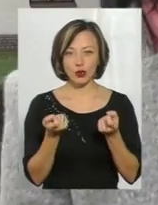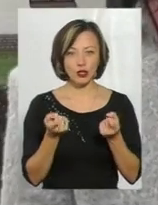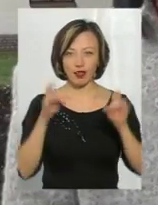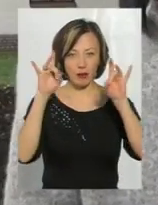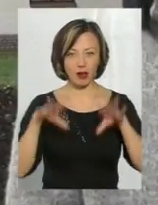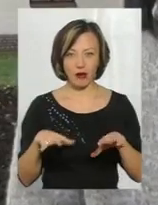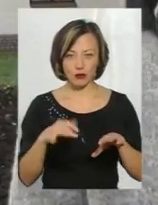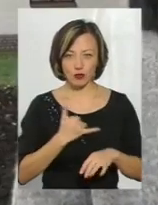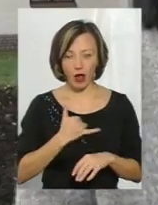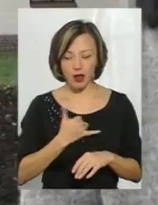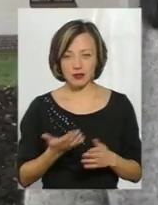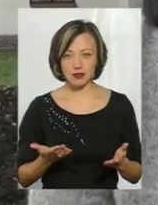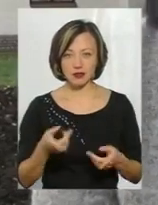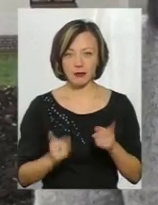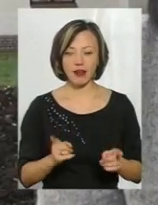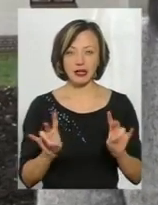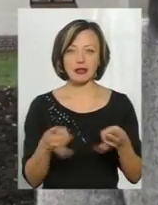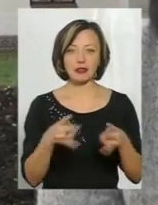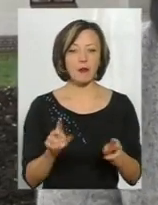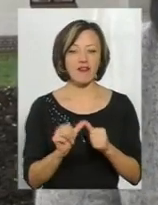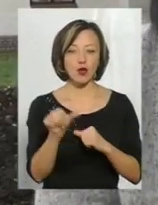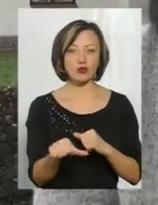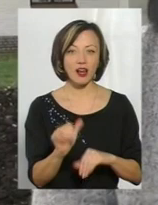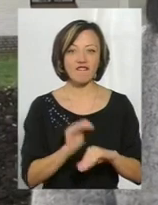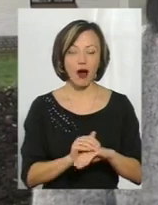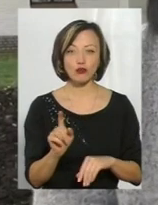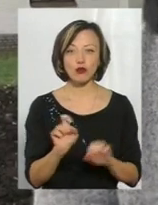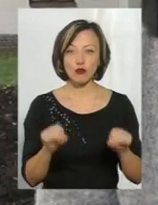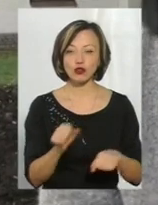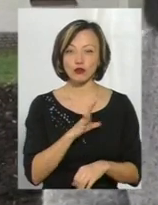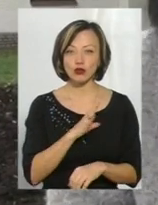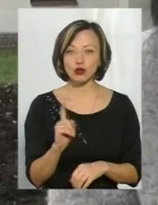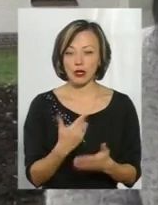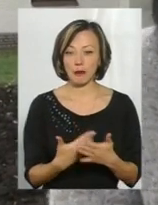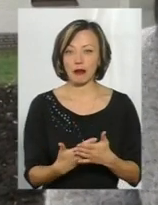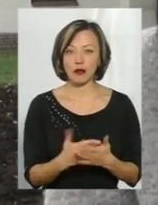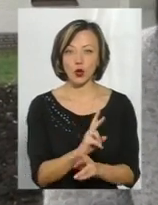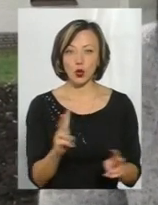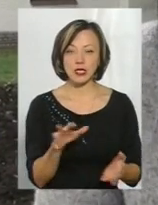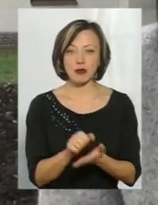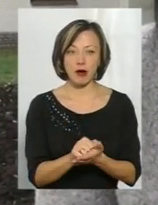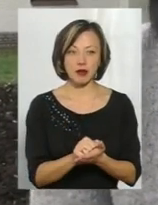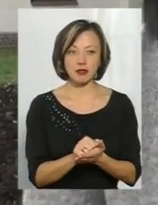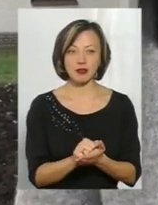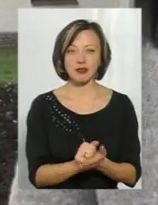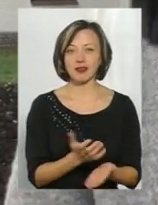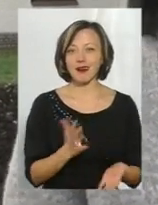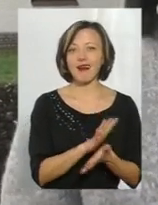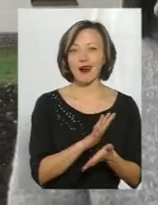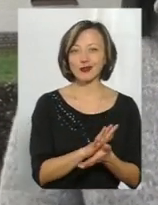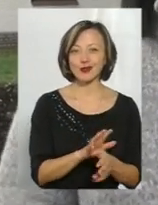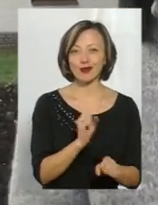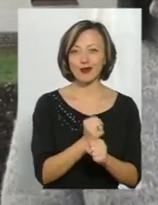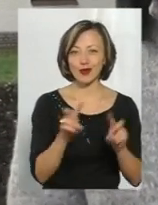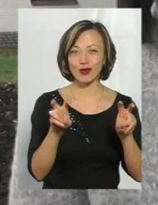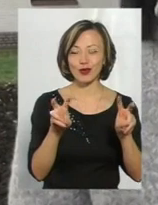насправді. І не треба виключати того факту, що може бути, що, наприклад, там хтось займався чорновою роботою, яке це називається, все,